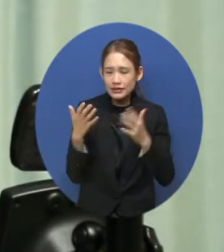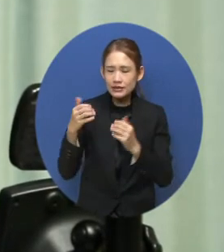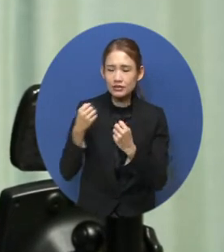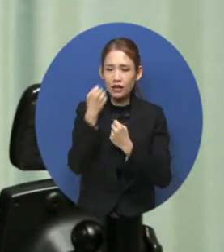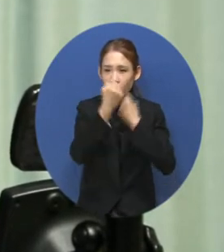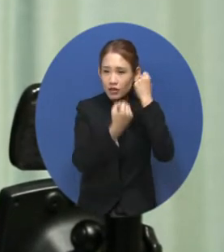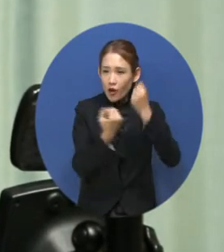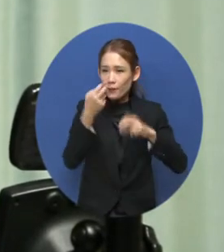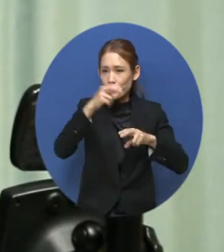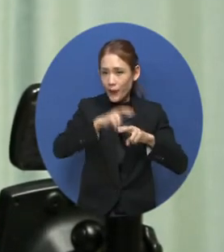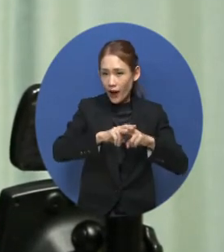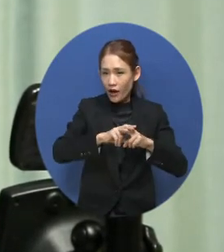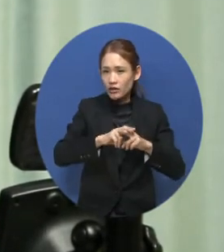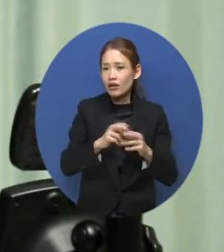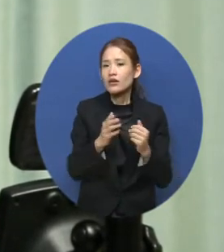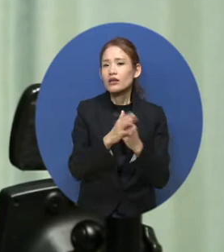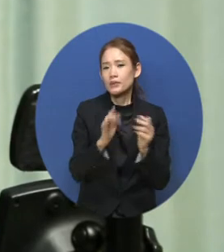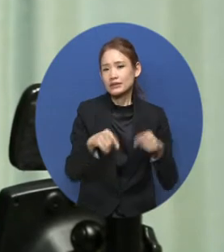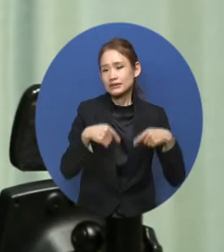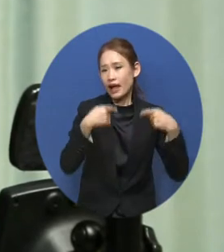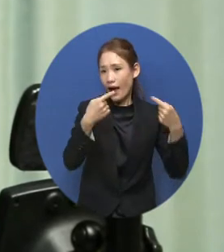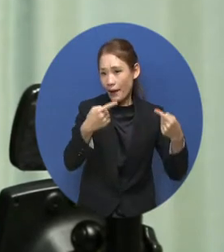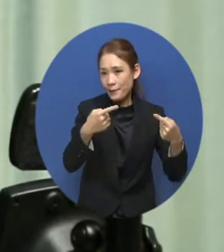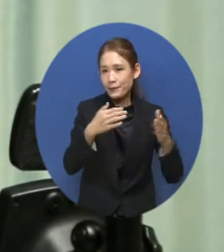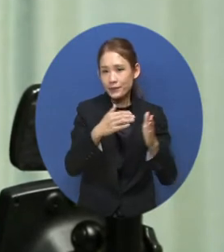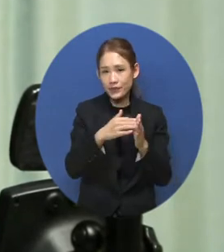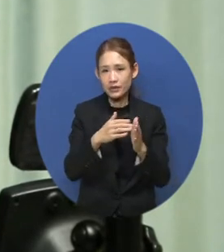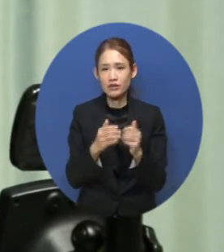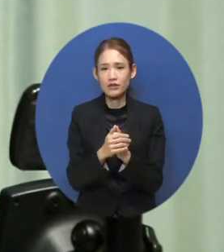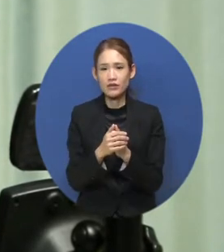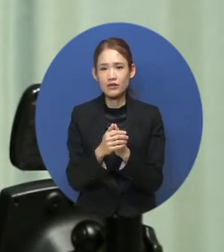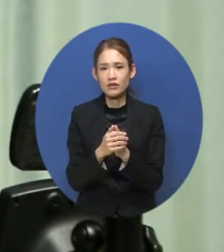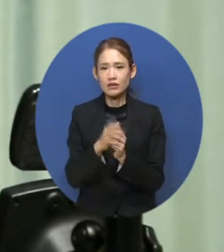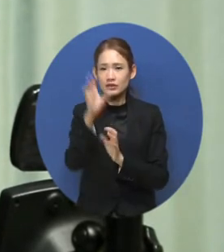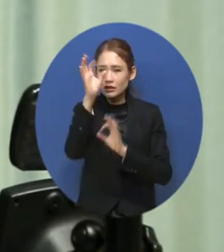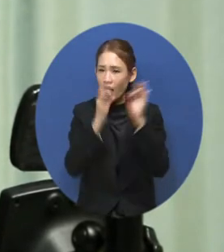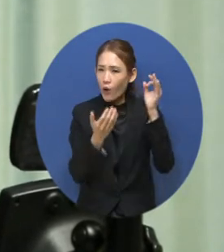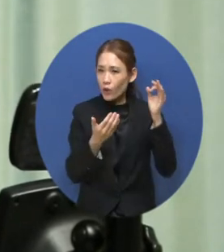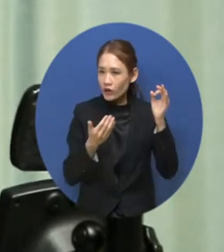때문에 그래서 참가하기로 했었는데 이게 사고 당일